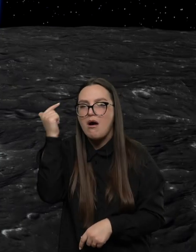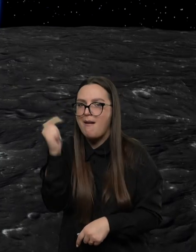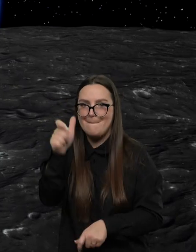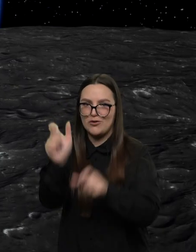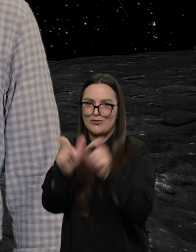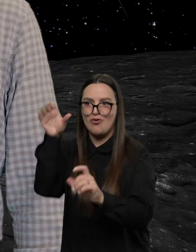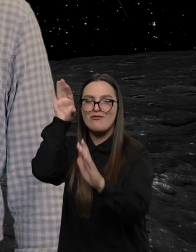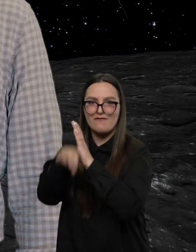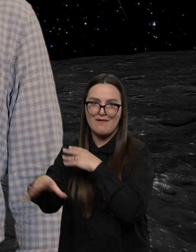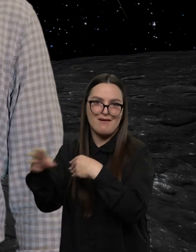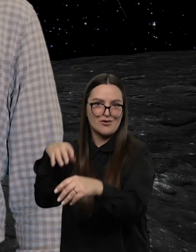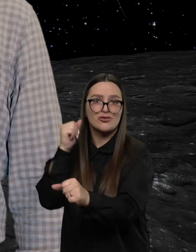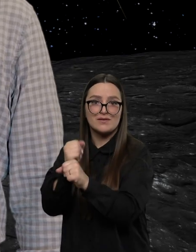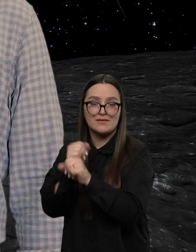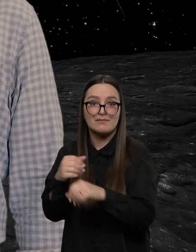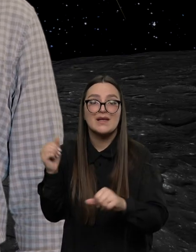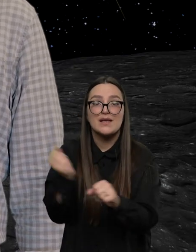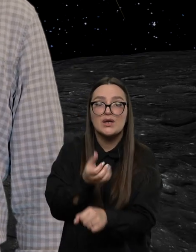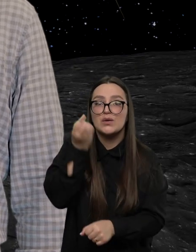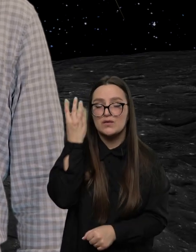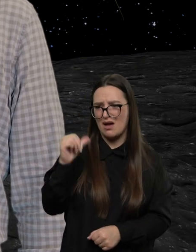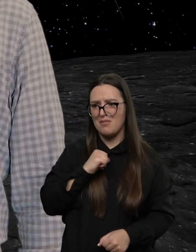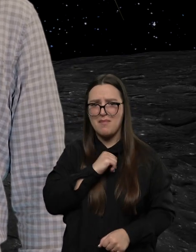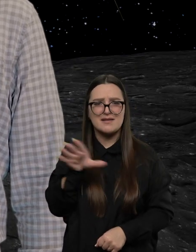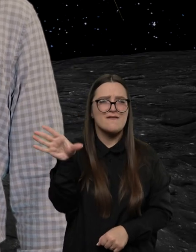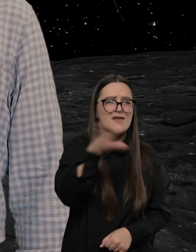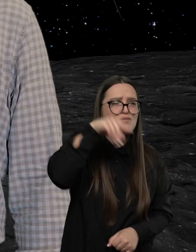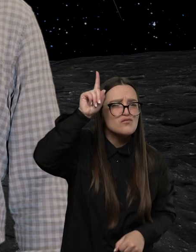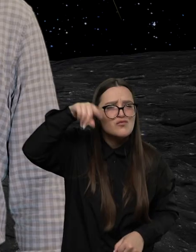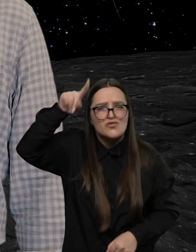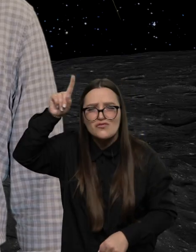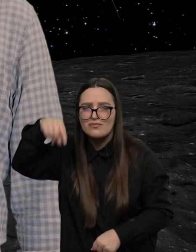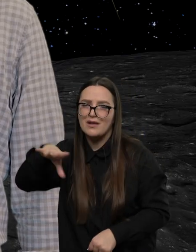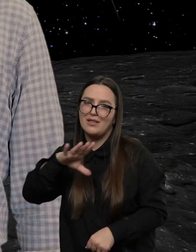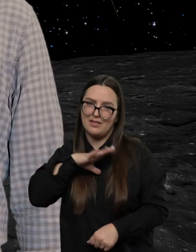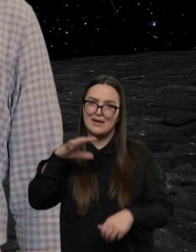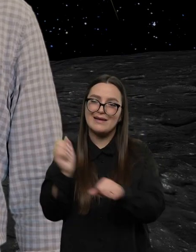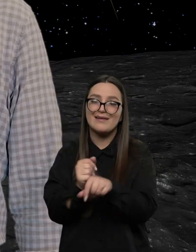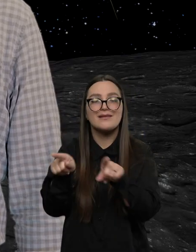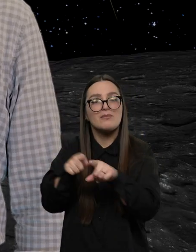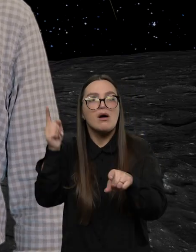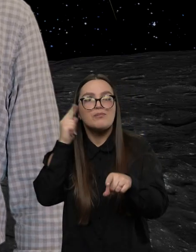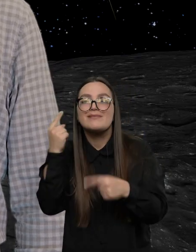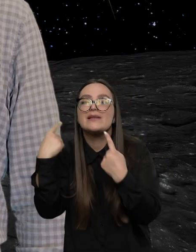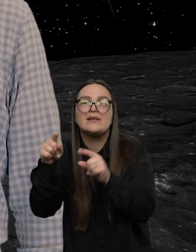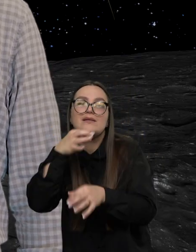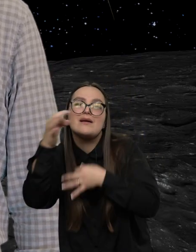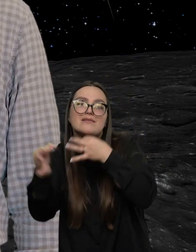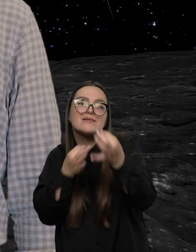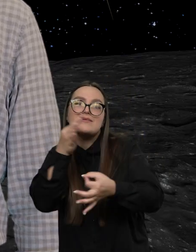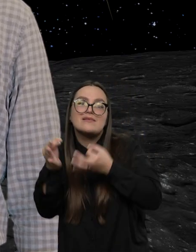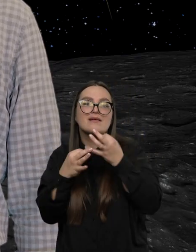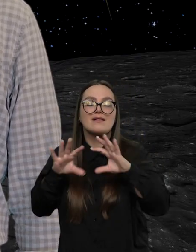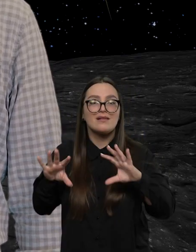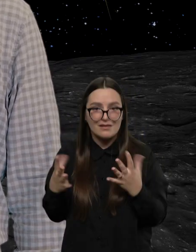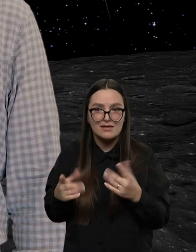yra. Tai reikia suprasti, kad pats viską nežinai, kad reikia klausyti, ką kiti tau sako, reikia